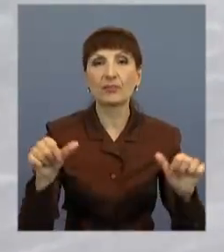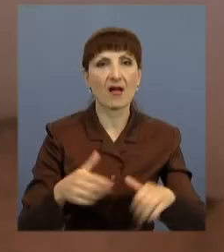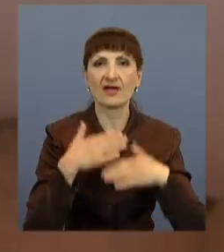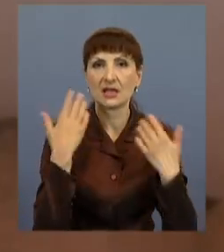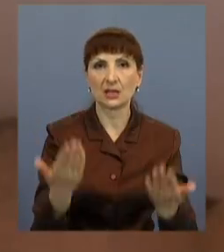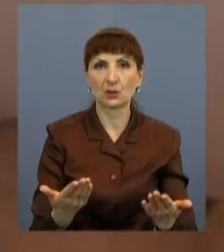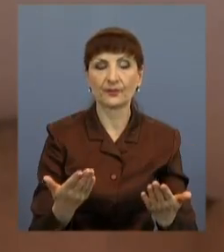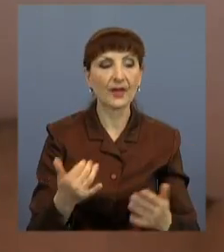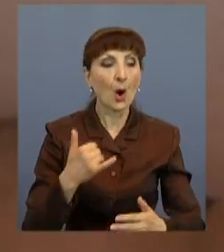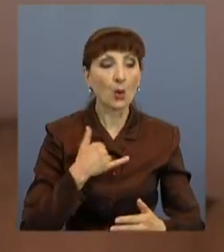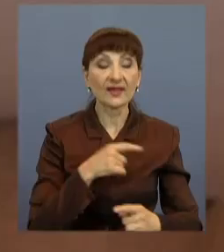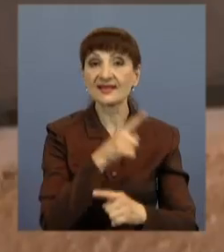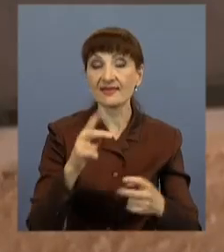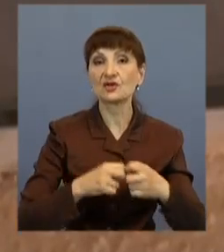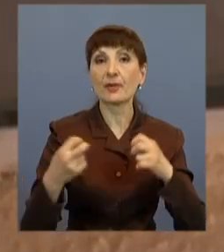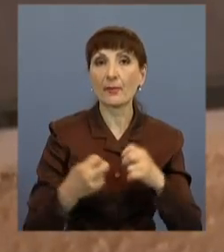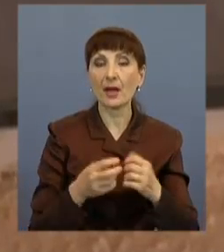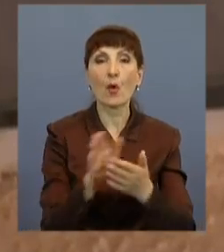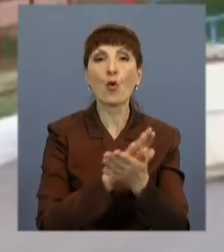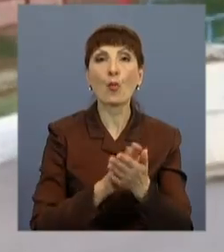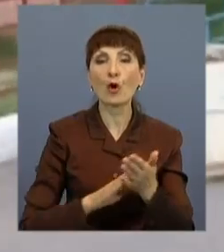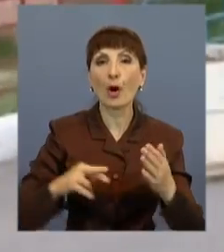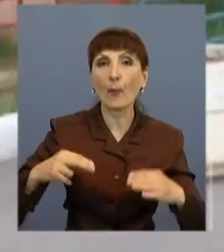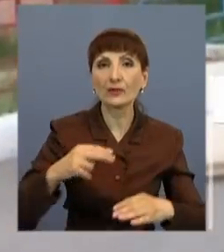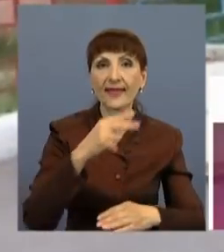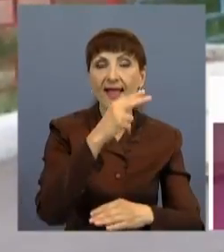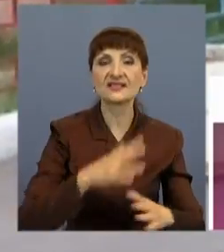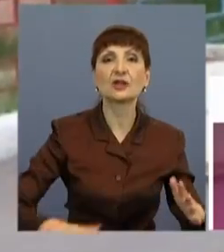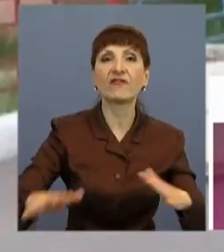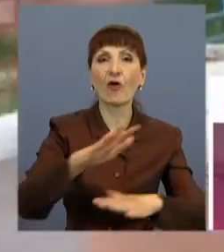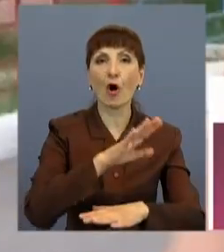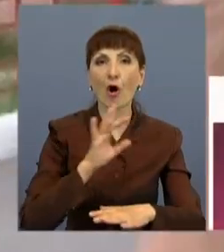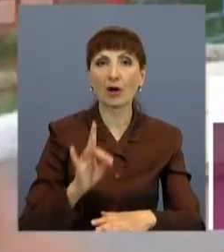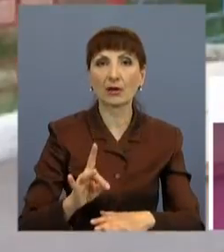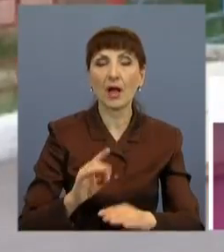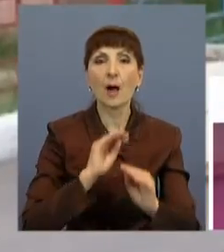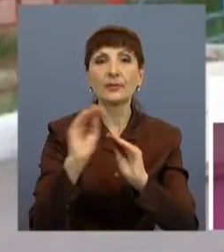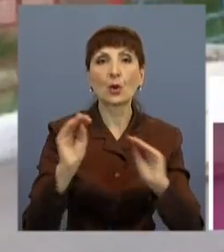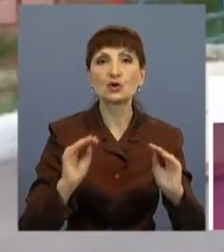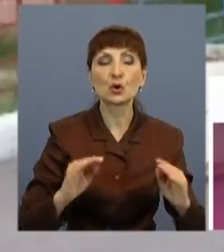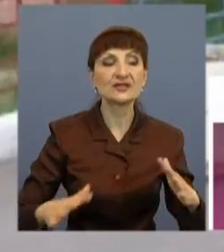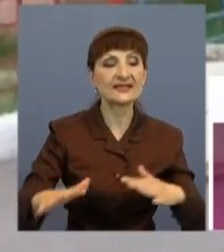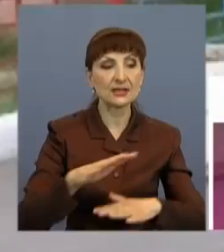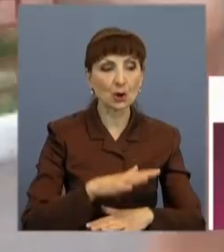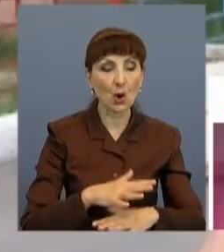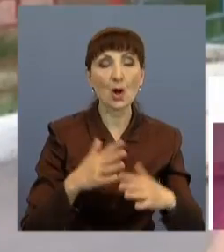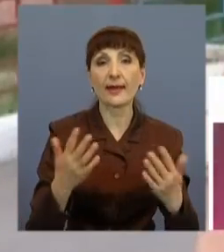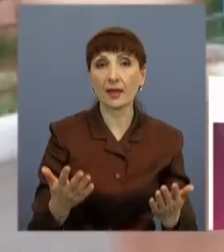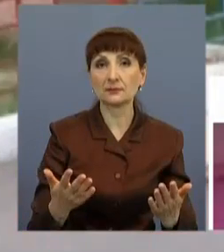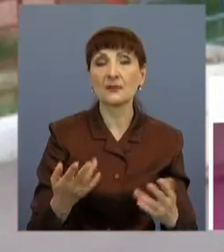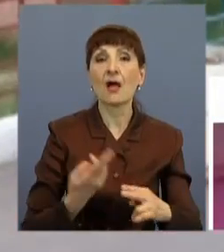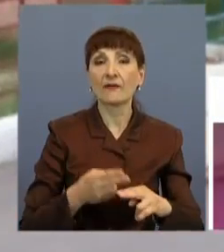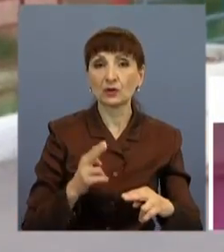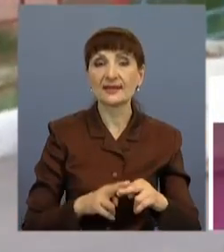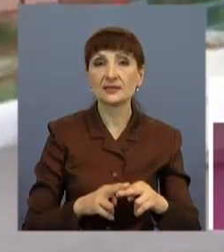права. У нас эти же проблемы – уборка подъездов, уборка двора, благоустройство территории, вот эти